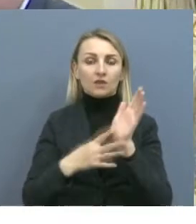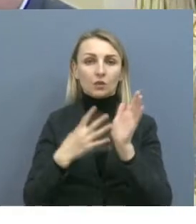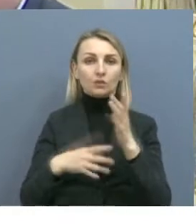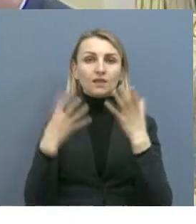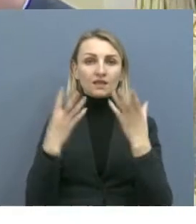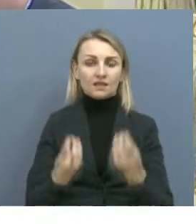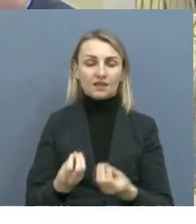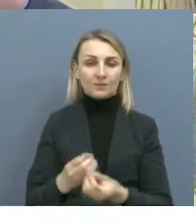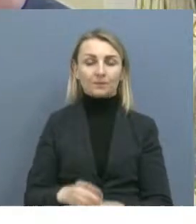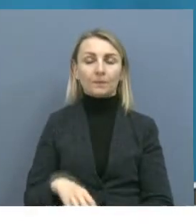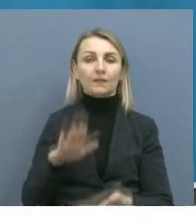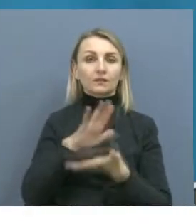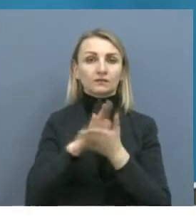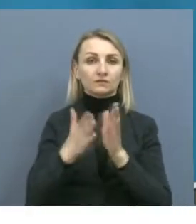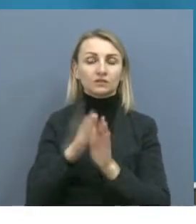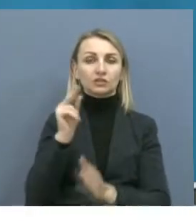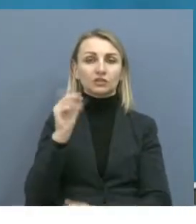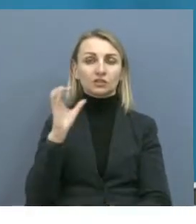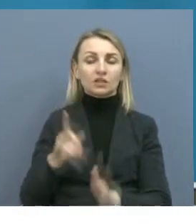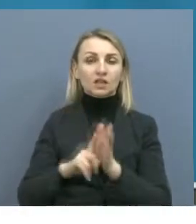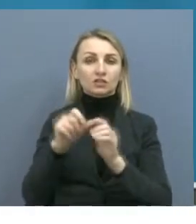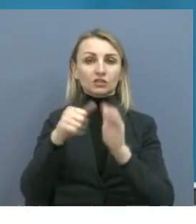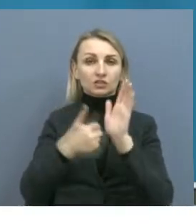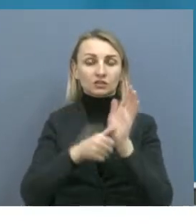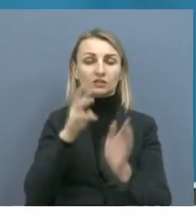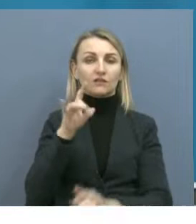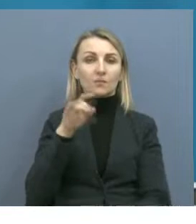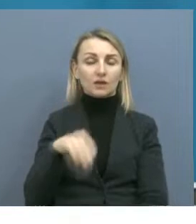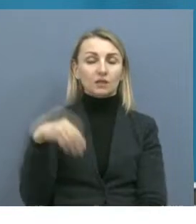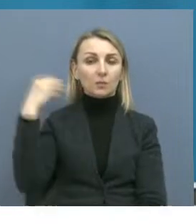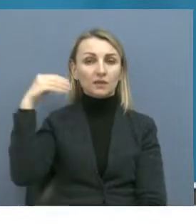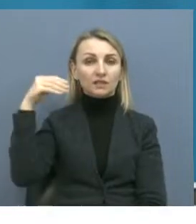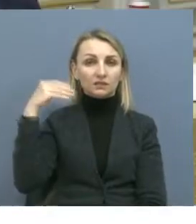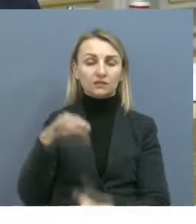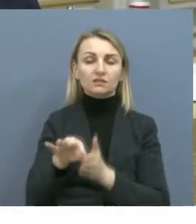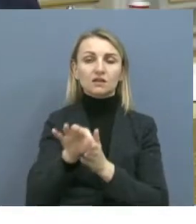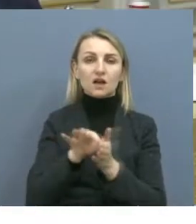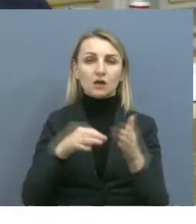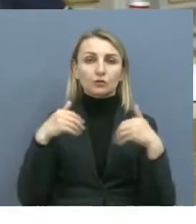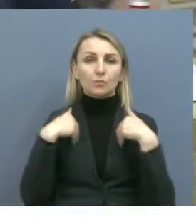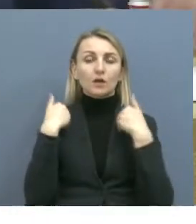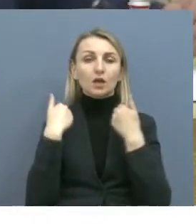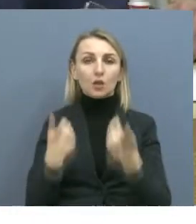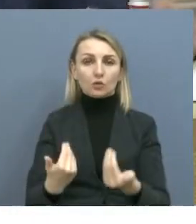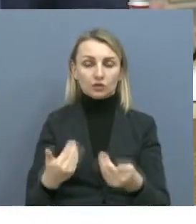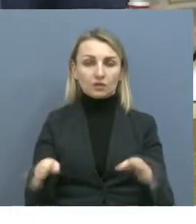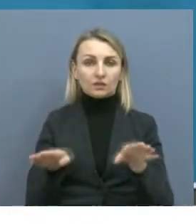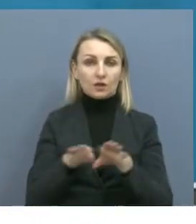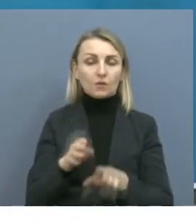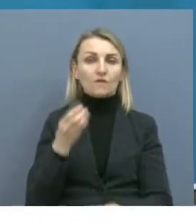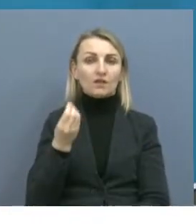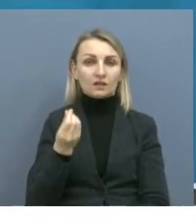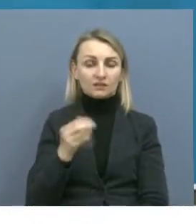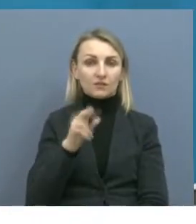Чрезвычайное положение в республике, напомним, ввели 16 марта. Президент страны сразу же предложил антикризисные меры. Финансовый